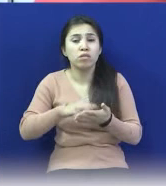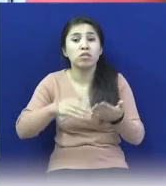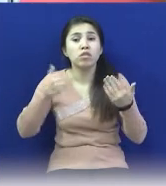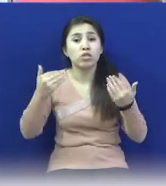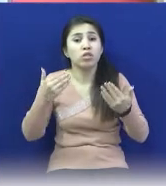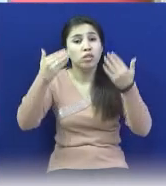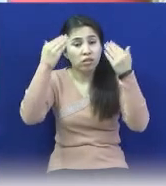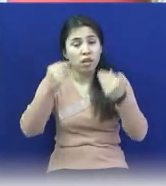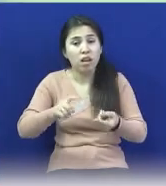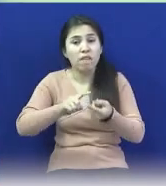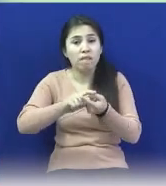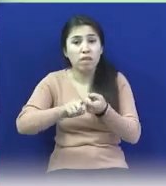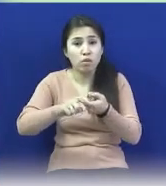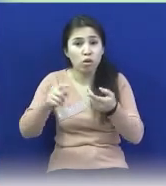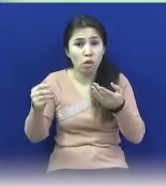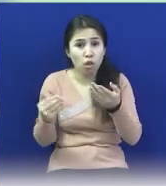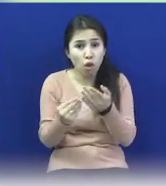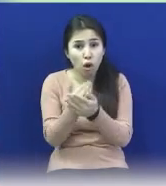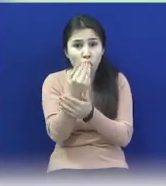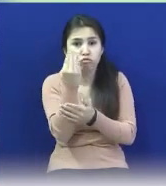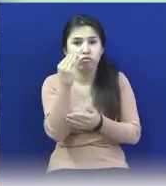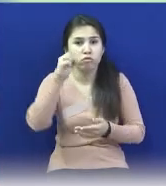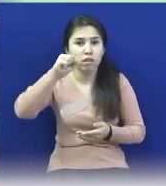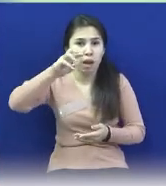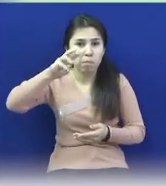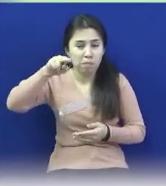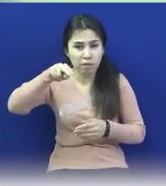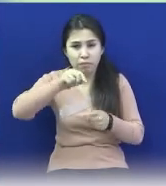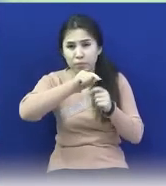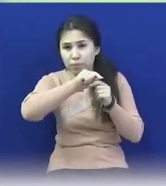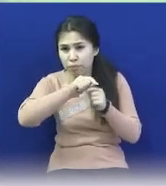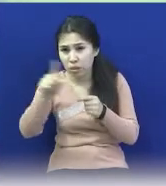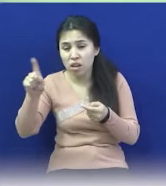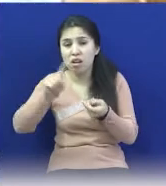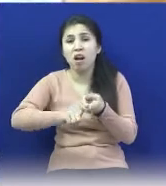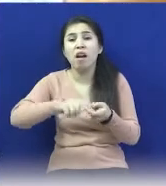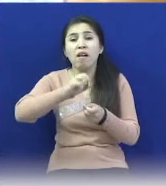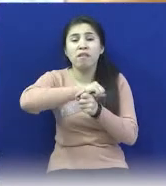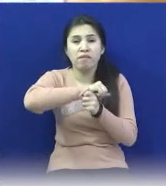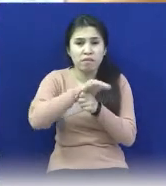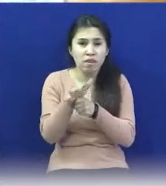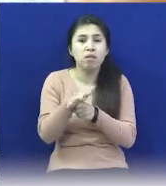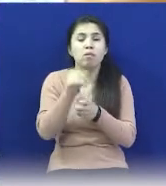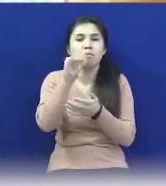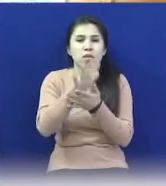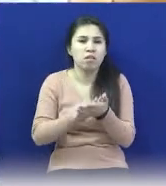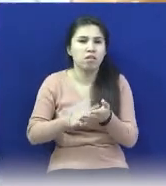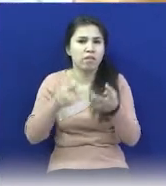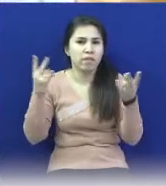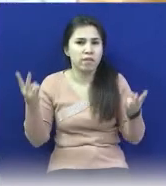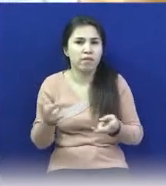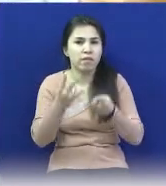была научно-практическая конференция «Мультидисциплинарный эндохирургический подход с использованием совместных